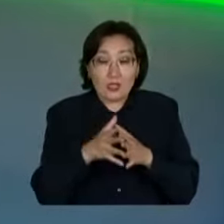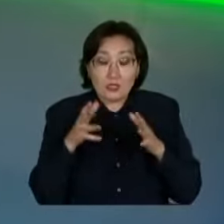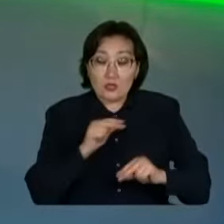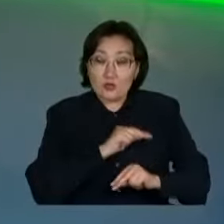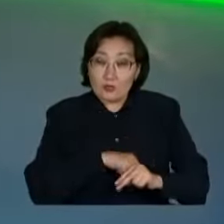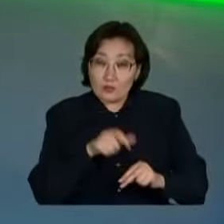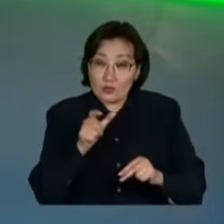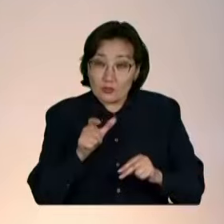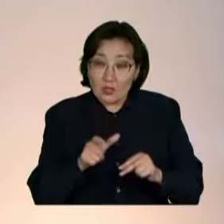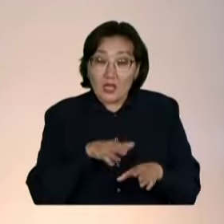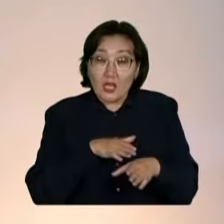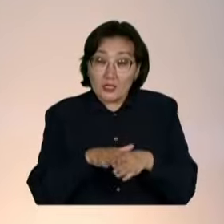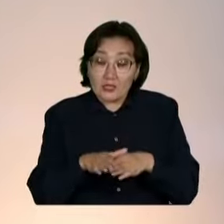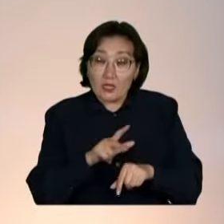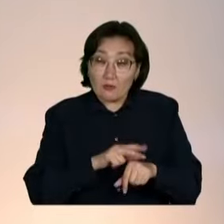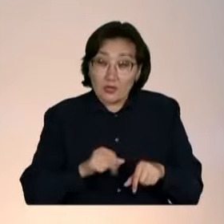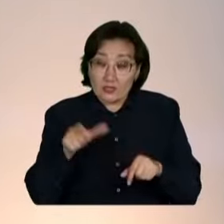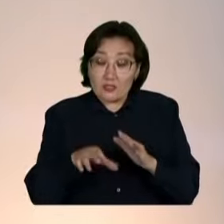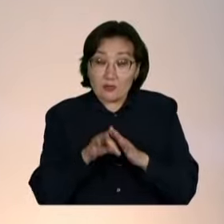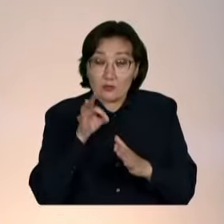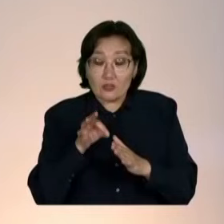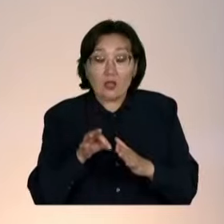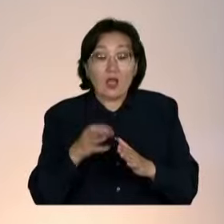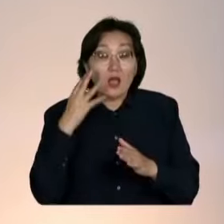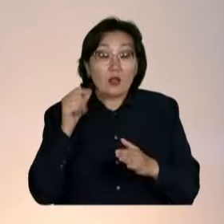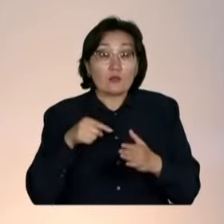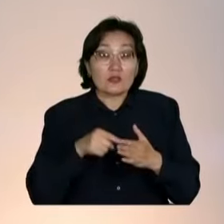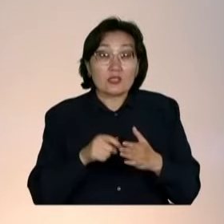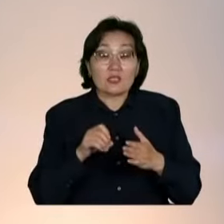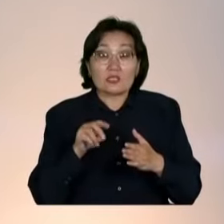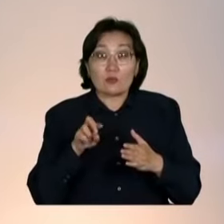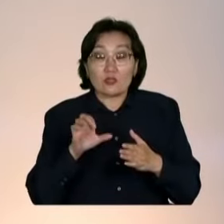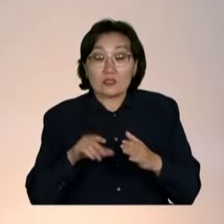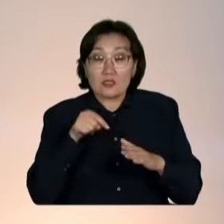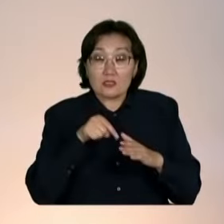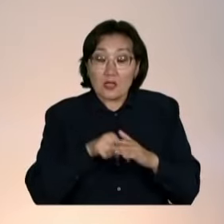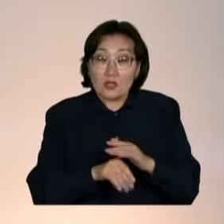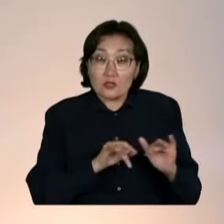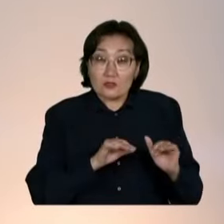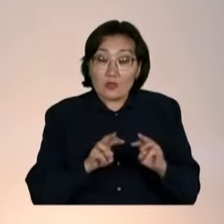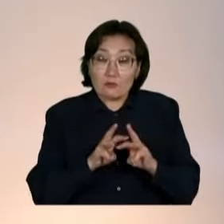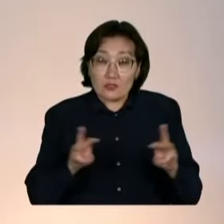арасына іріктеп, осы Алматы қаласындағы Махан Есболатов атындағы ішкі істер министрлігінің академиясында